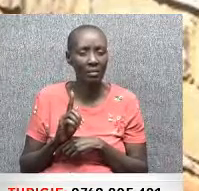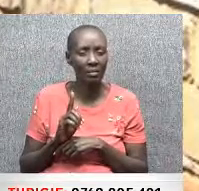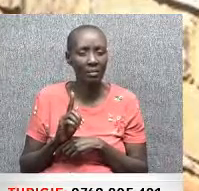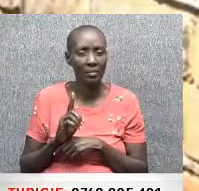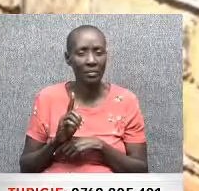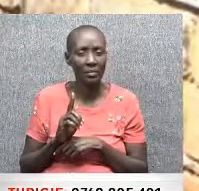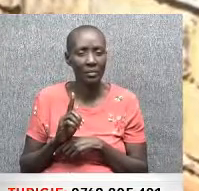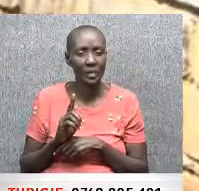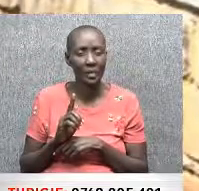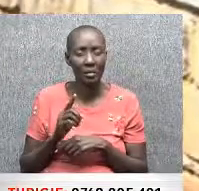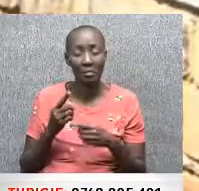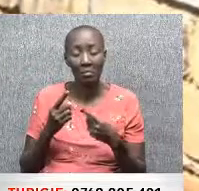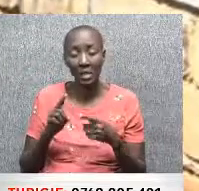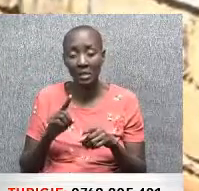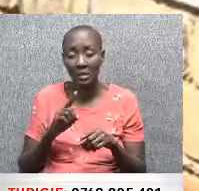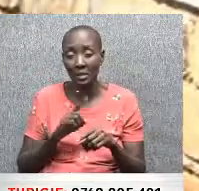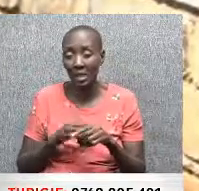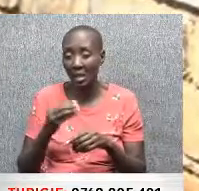venye pesa ilikosekana